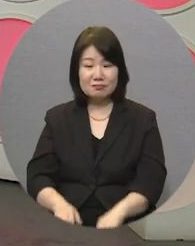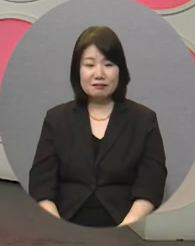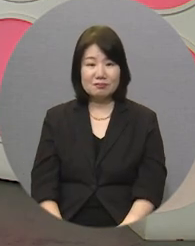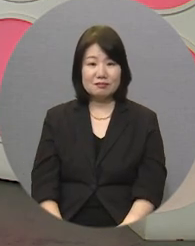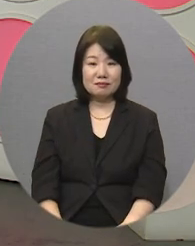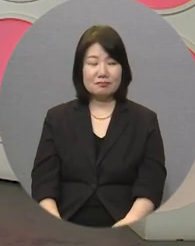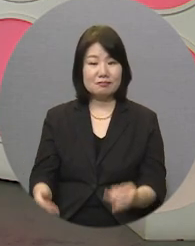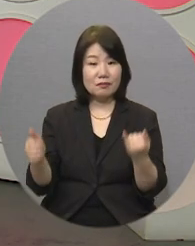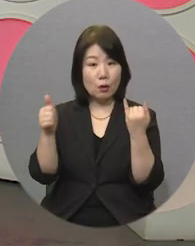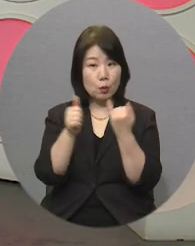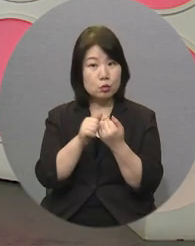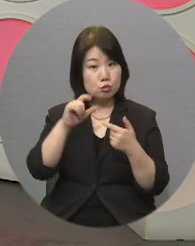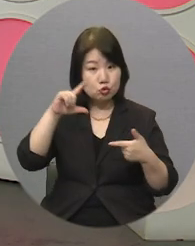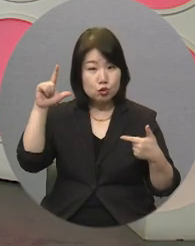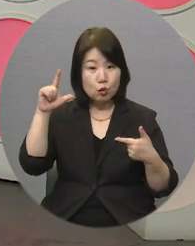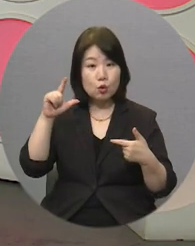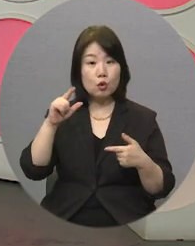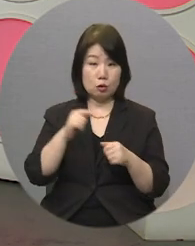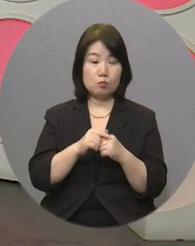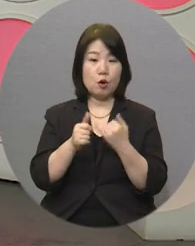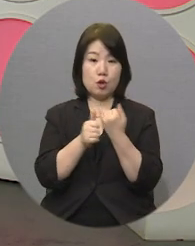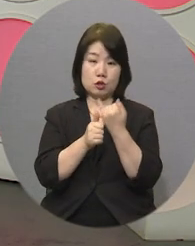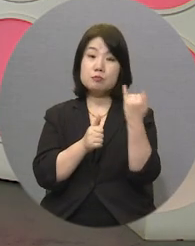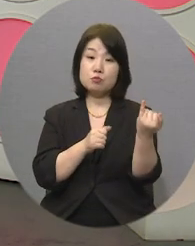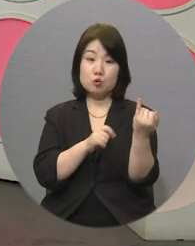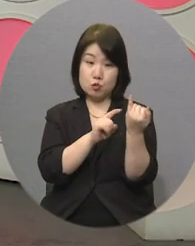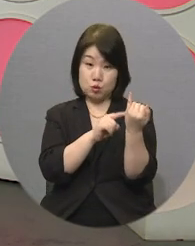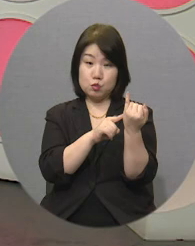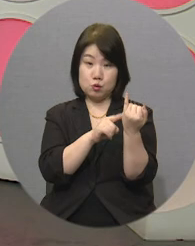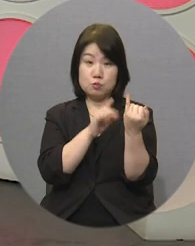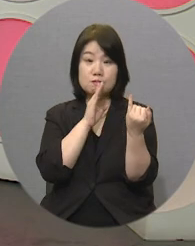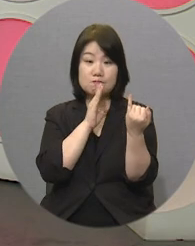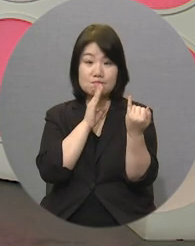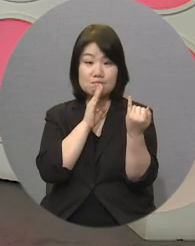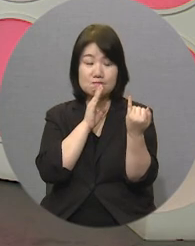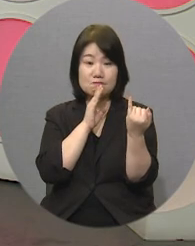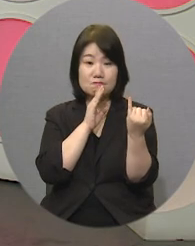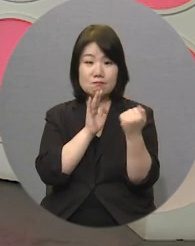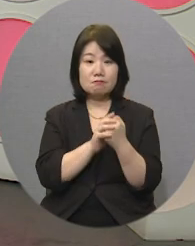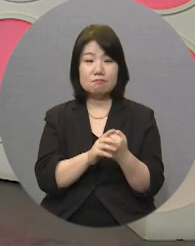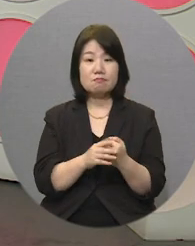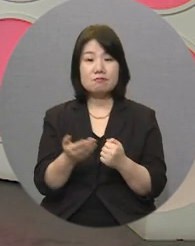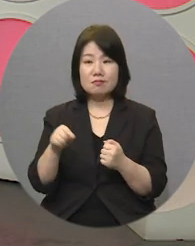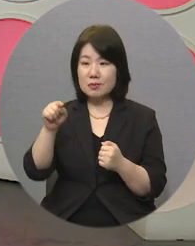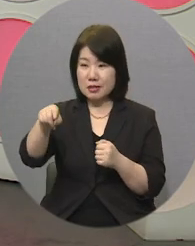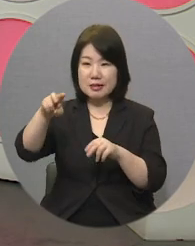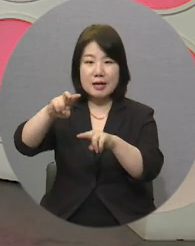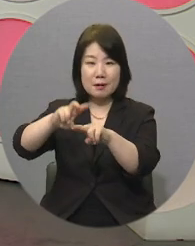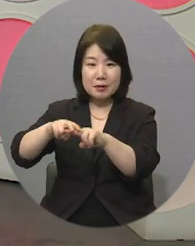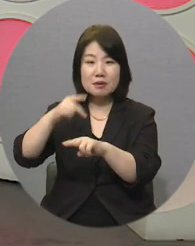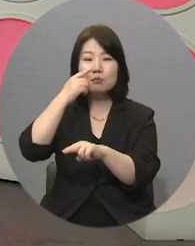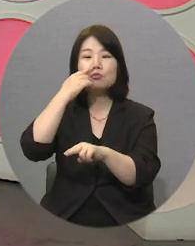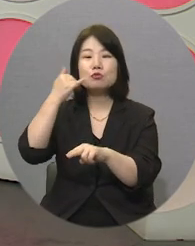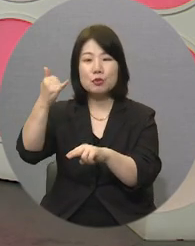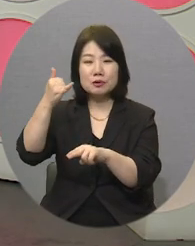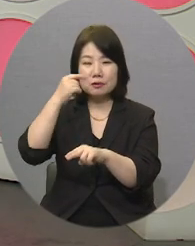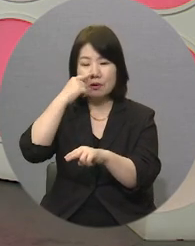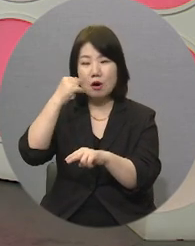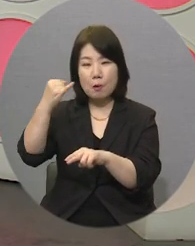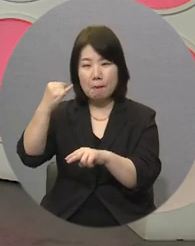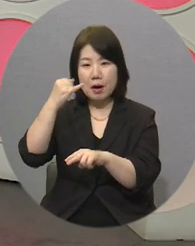결혼식을 하는 주인공 그날에 뭐 이제 결혼식 중에 가장 신부지만 또 한편에 앞쪽에 자리에 앉아 있는